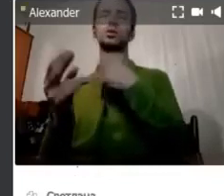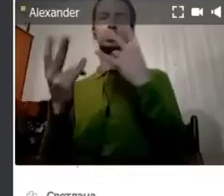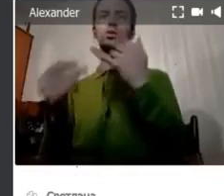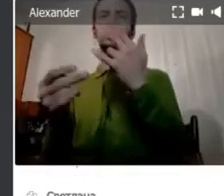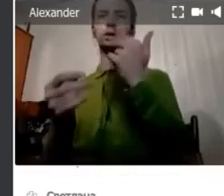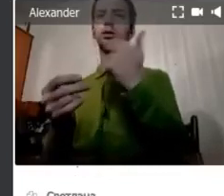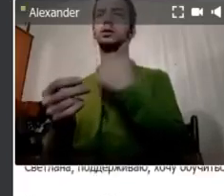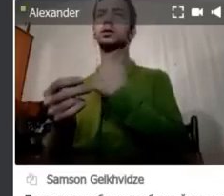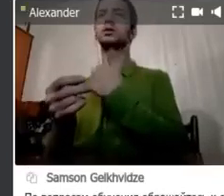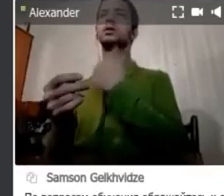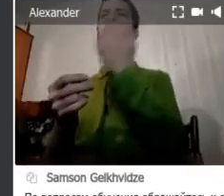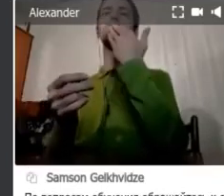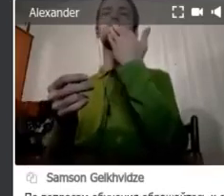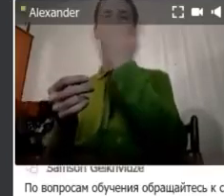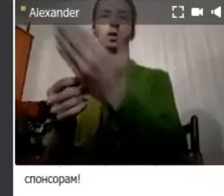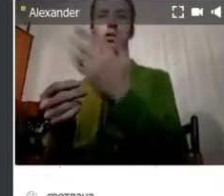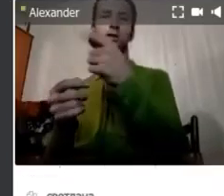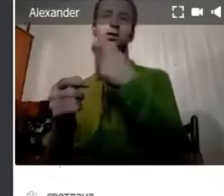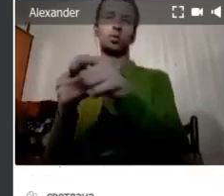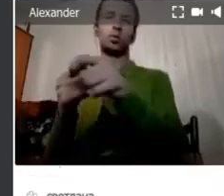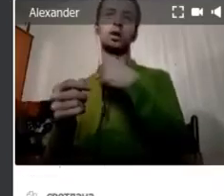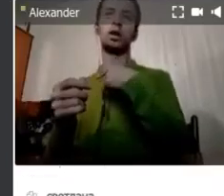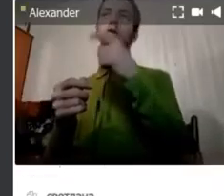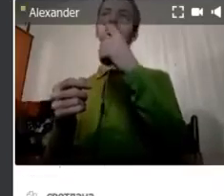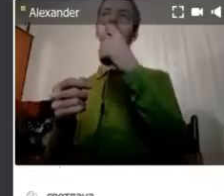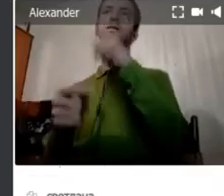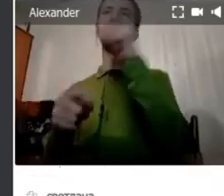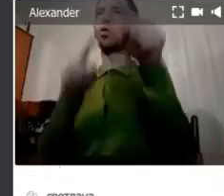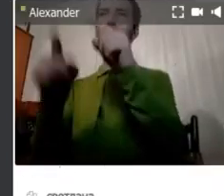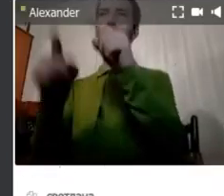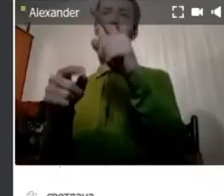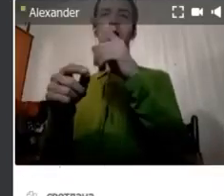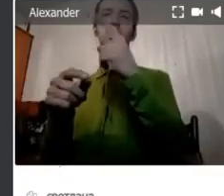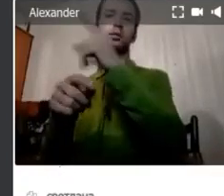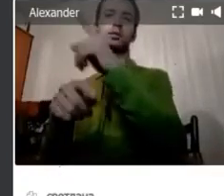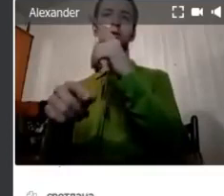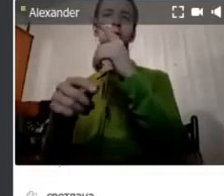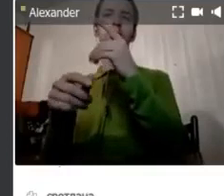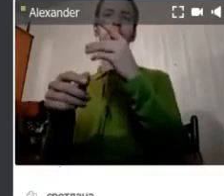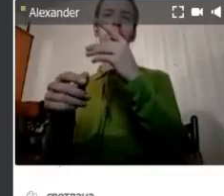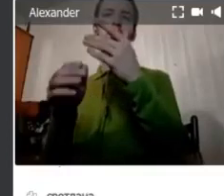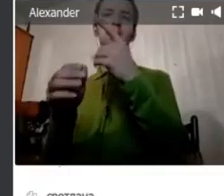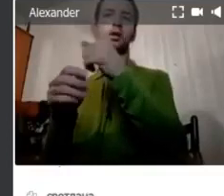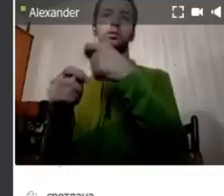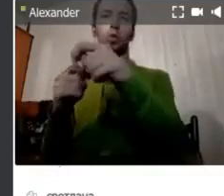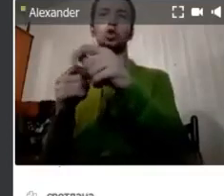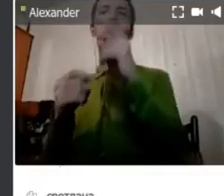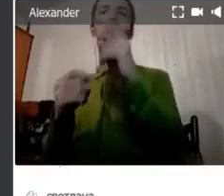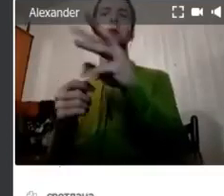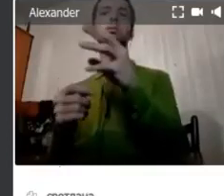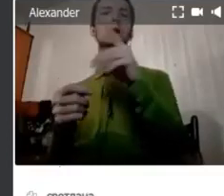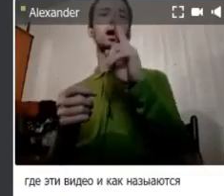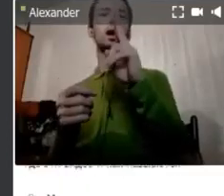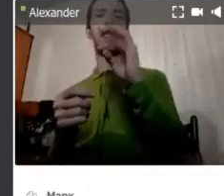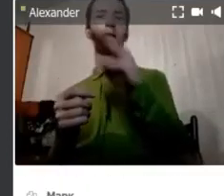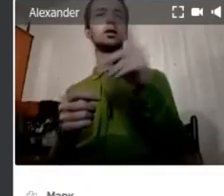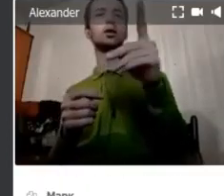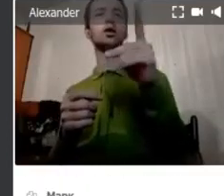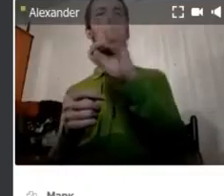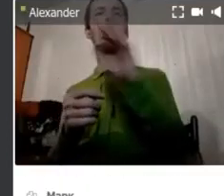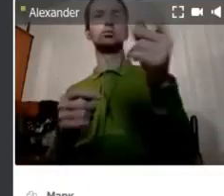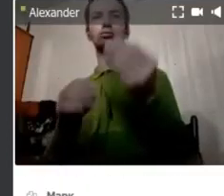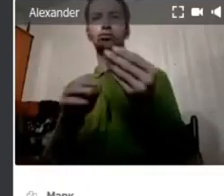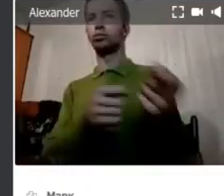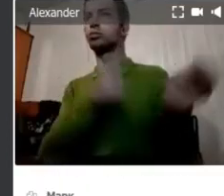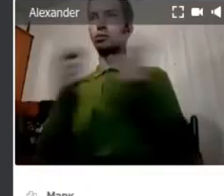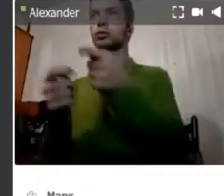ответить. Никогда не стесняйтесь спрашивать спонсоров, лидеров, всегда задавайте вопросы, какие бы вам они странные ни